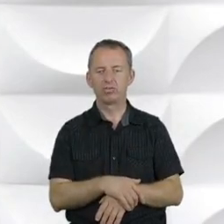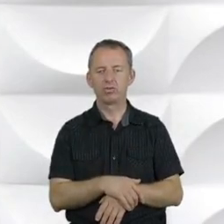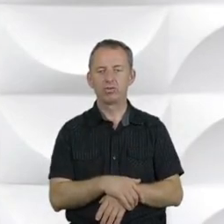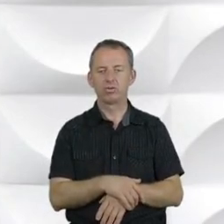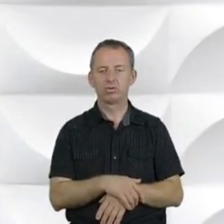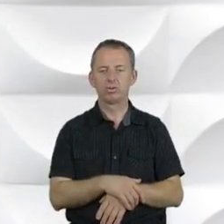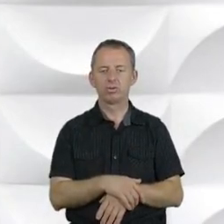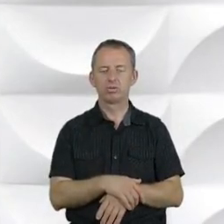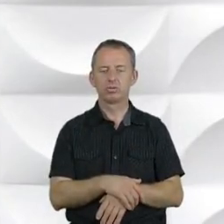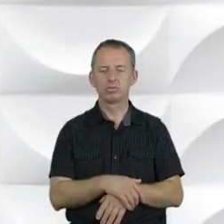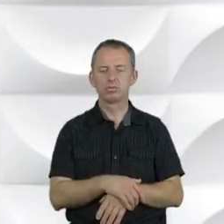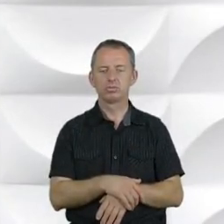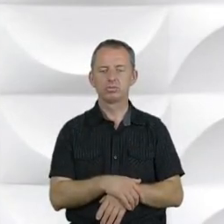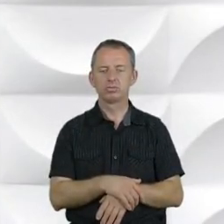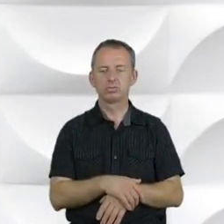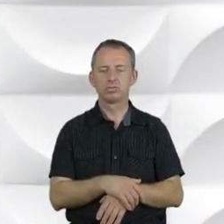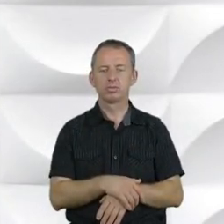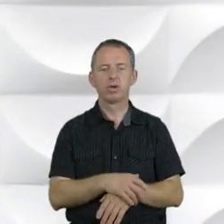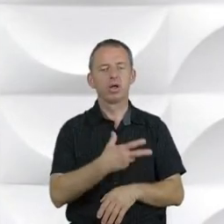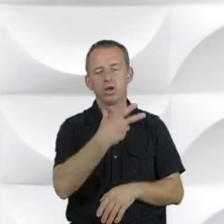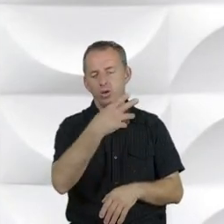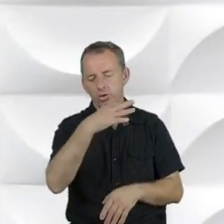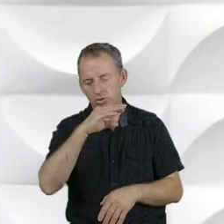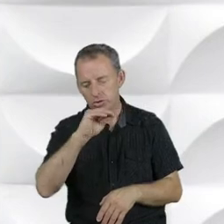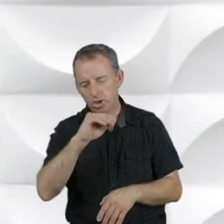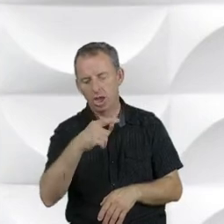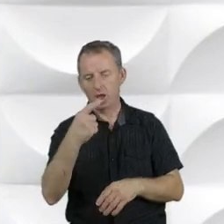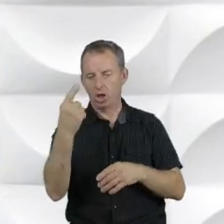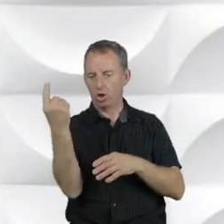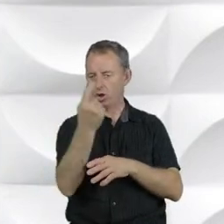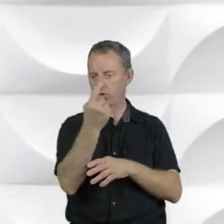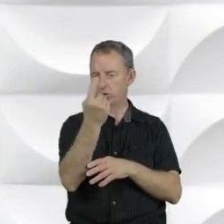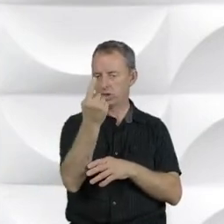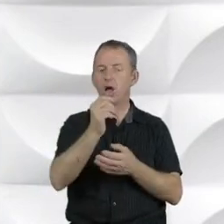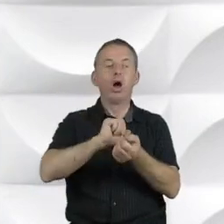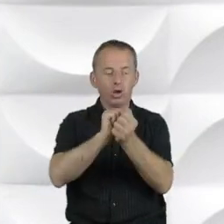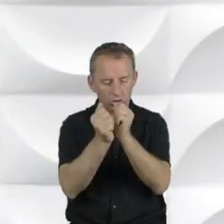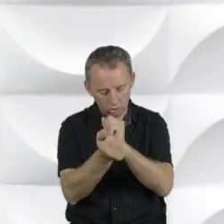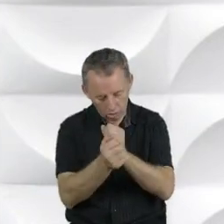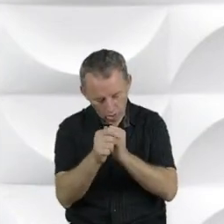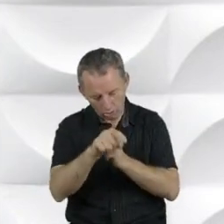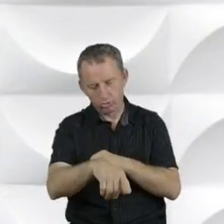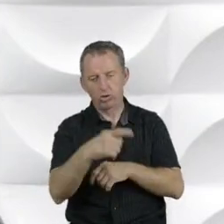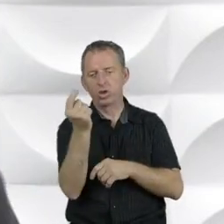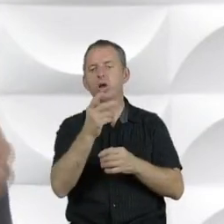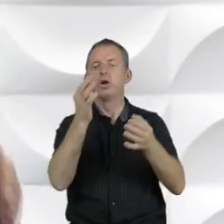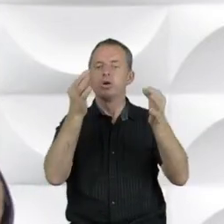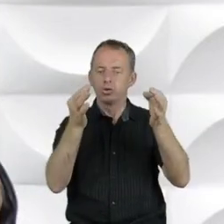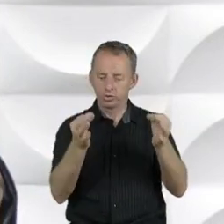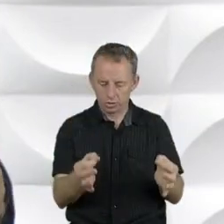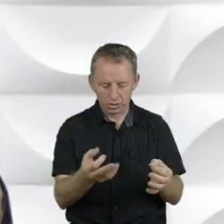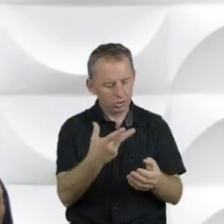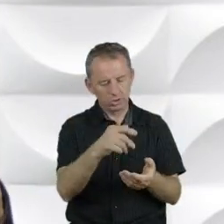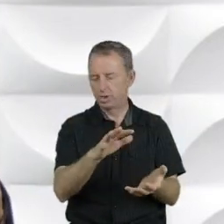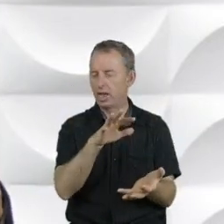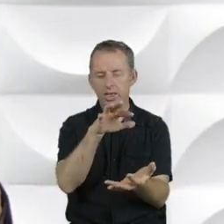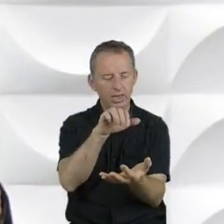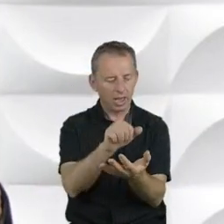błogosławieństwo. Nie ostrzeżenie, są tutaj ostrzeżenia, ale dzisiaj tym się nie